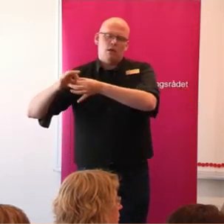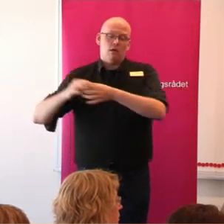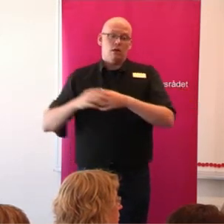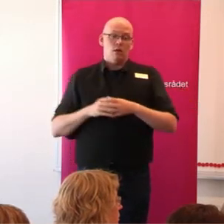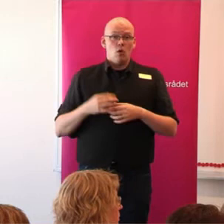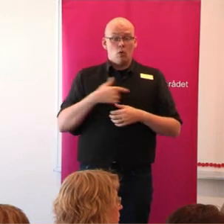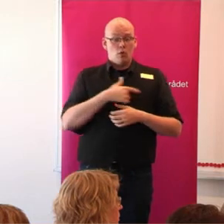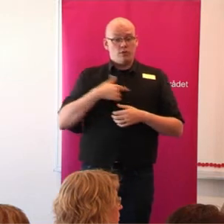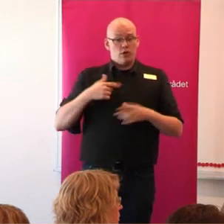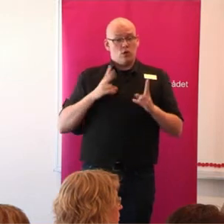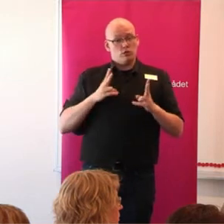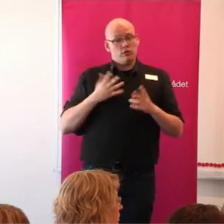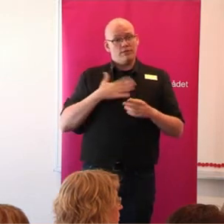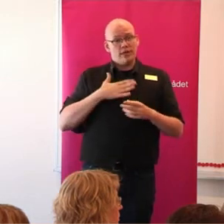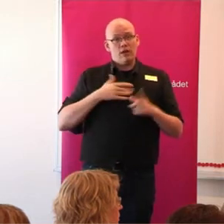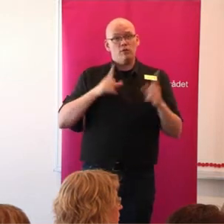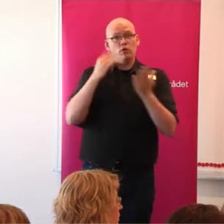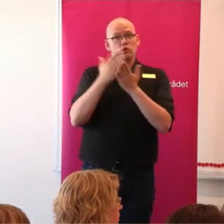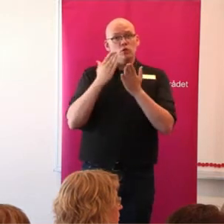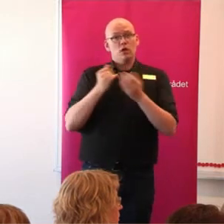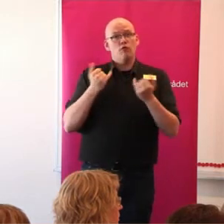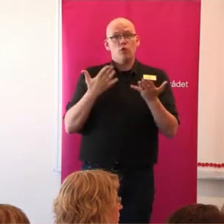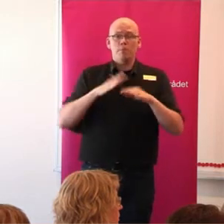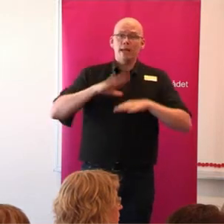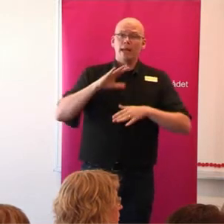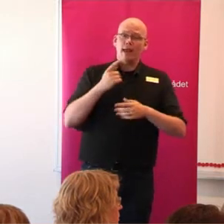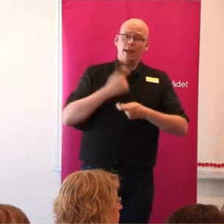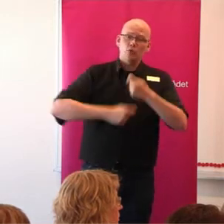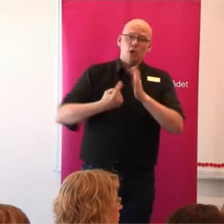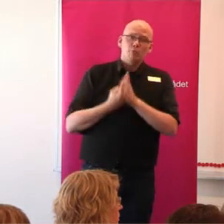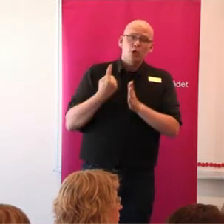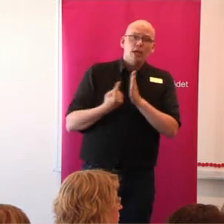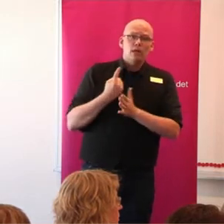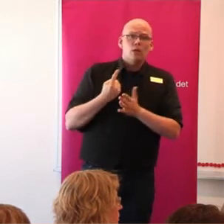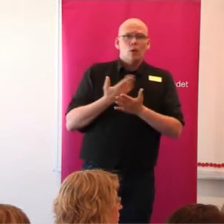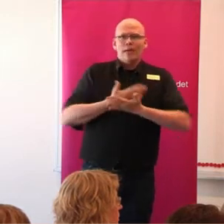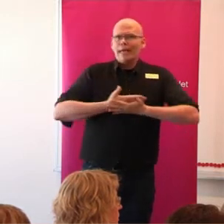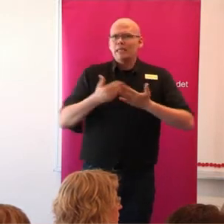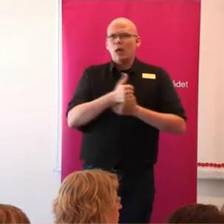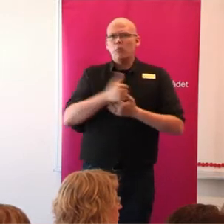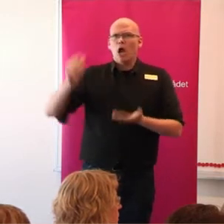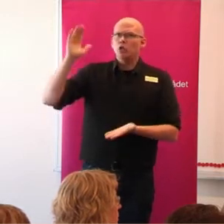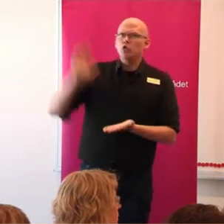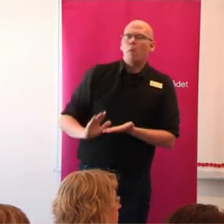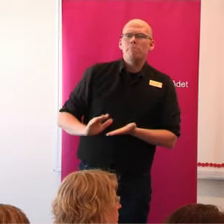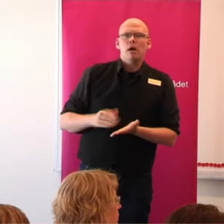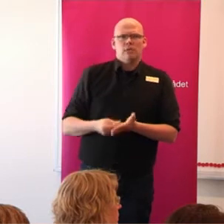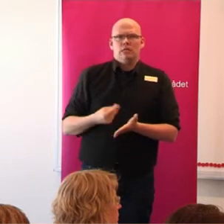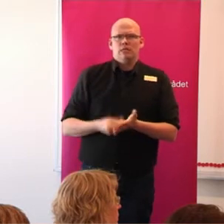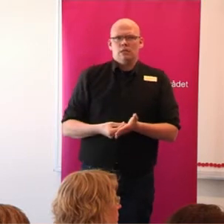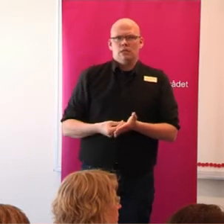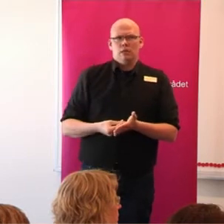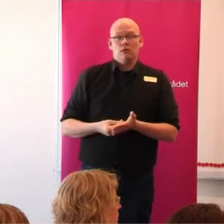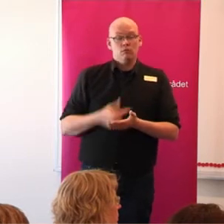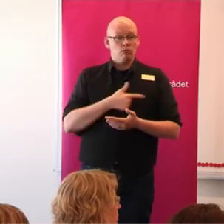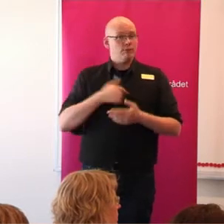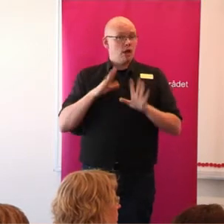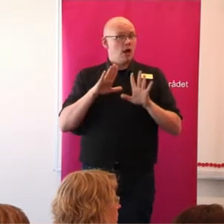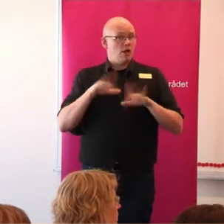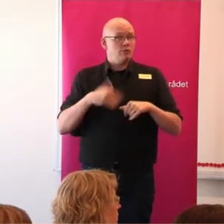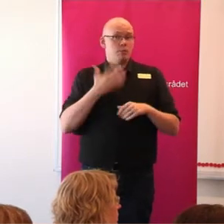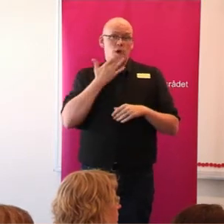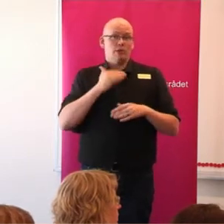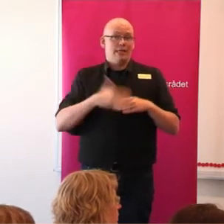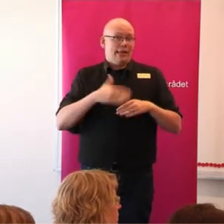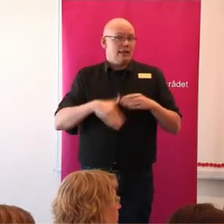få mer ekonomiska möjligheter för att inte dumpa priserna. Alltså, så att vi har ju varit inne på väldigt mycket av de frågorna och